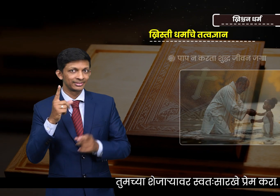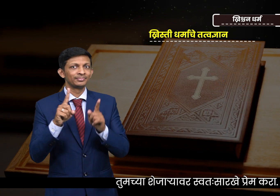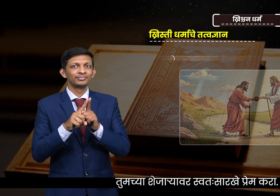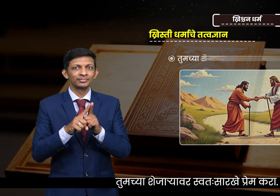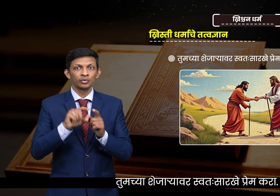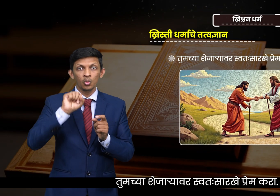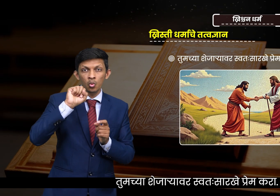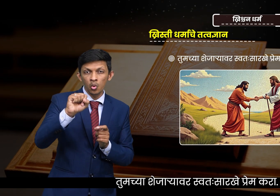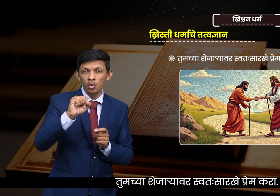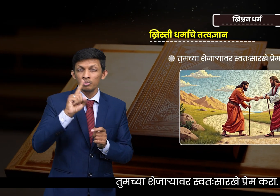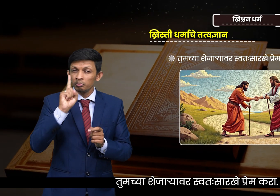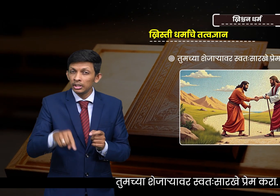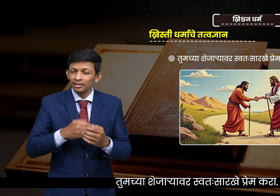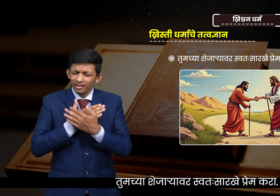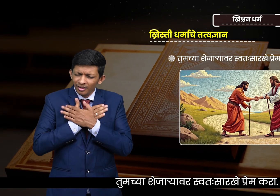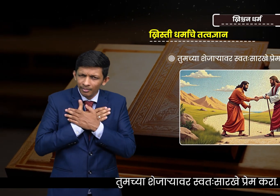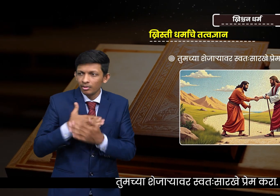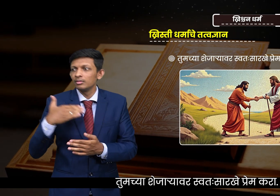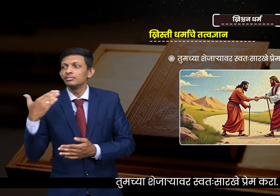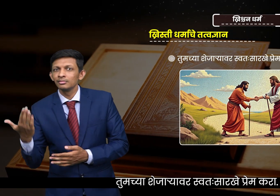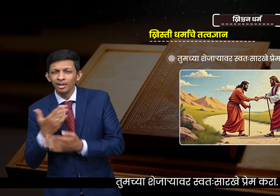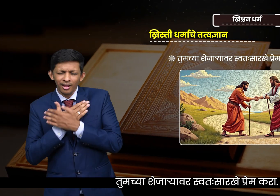तुमच्या शेजाऱ्यावर स्वतःसारखे प्रेम करा.